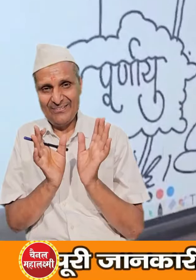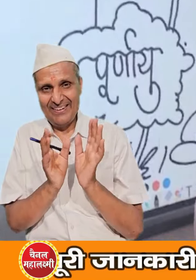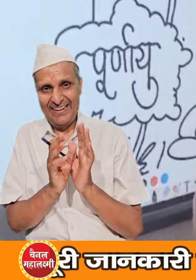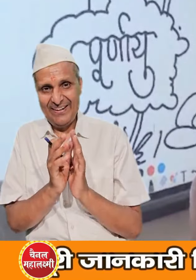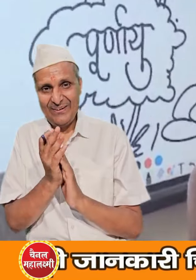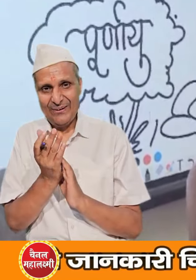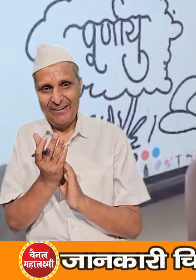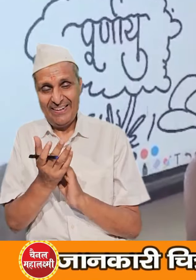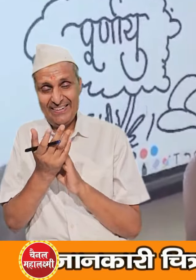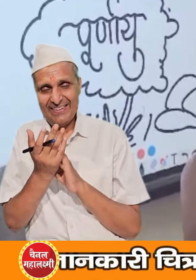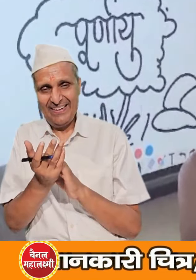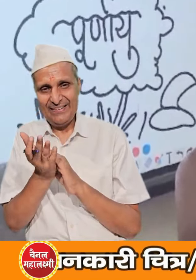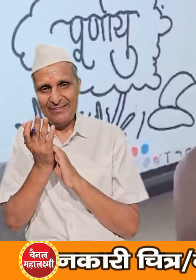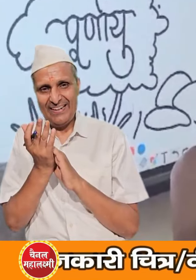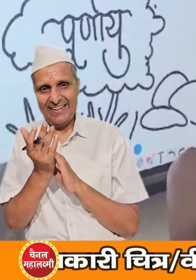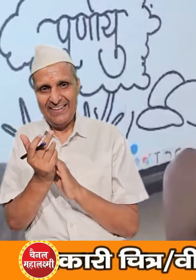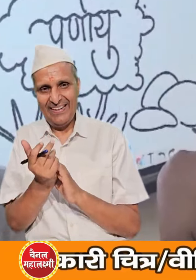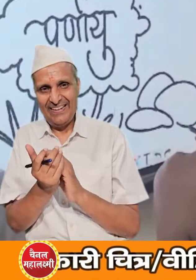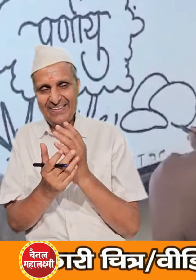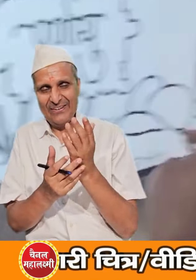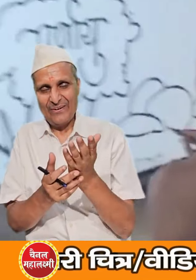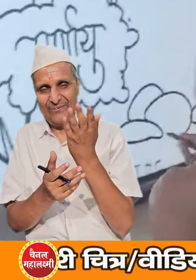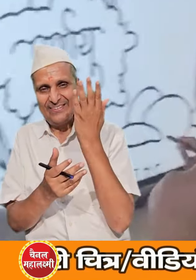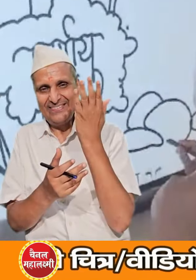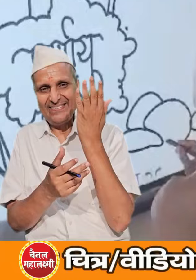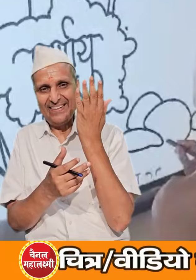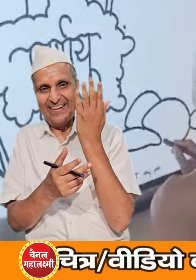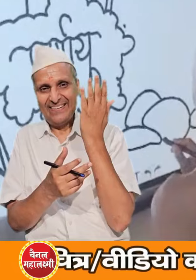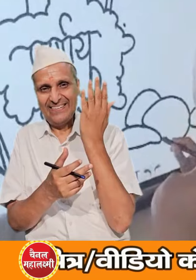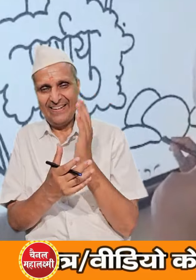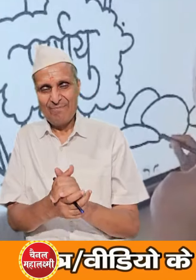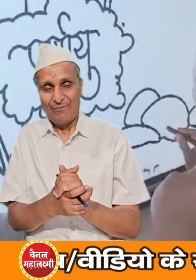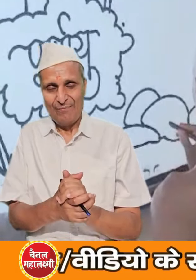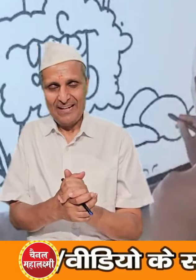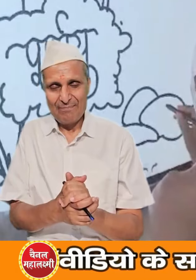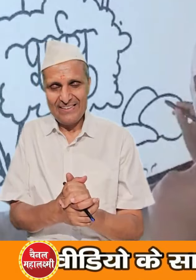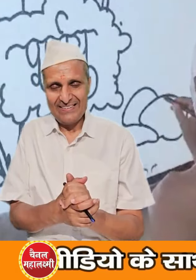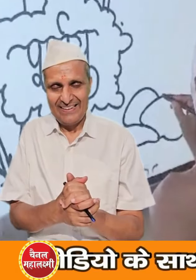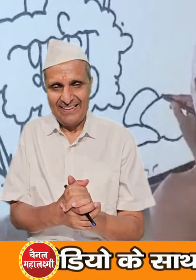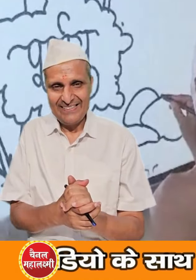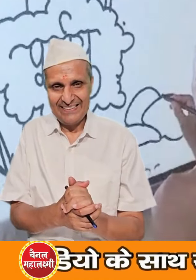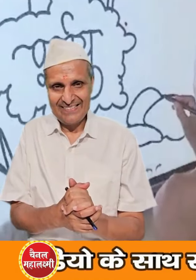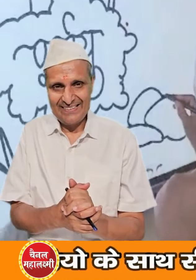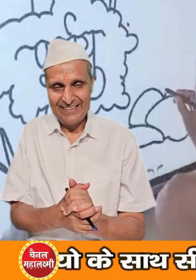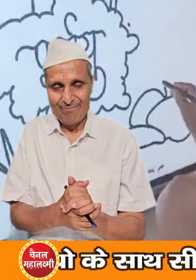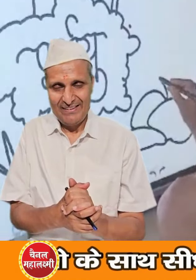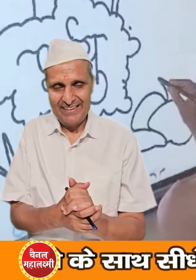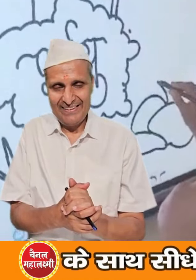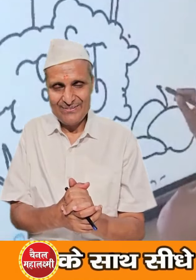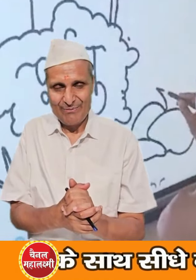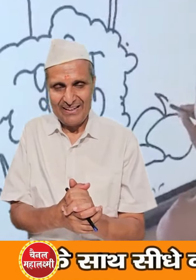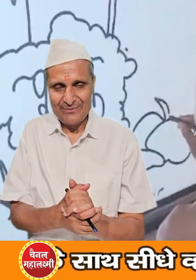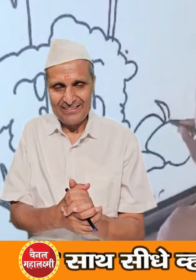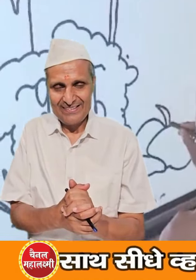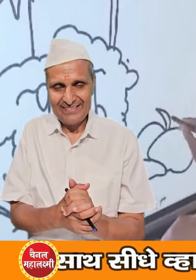हैरान हो रहे हैं और वह गजब ढा रहे यह कौन चित्र कार्य है फिर मिलेंगे आपके साथ नई जानकारी के साथ मिलते